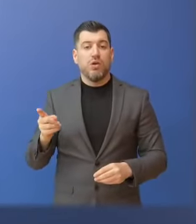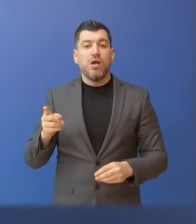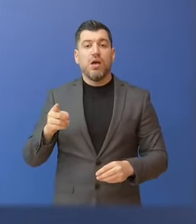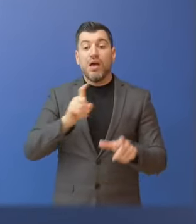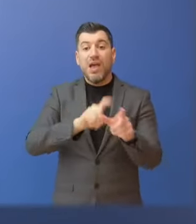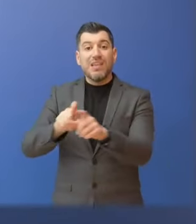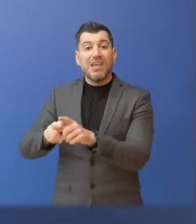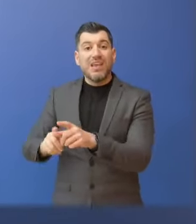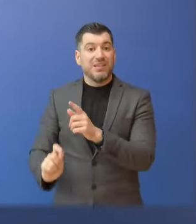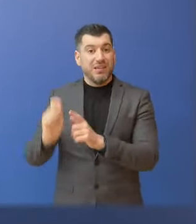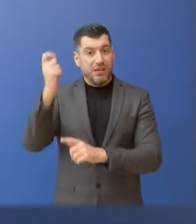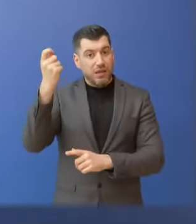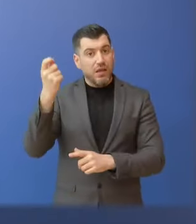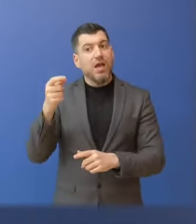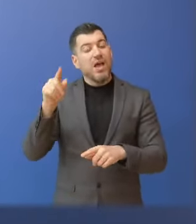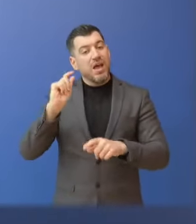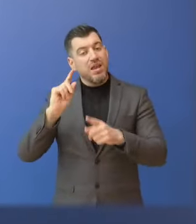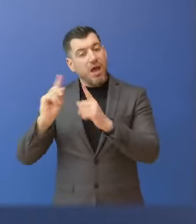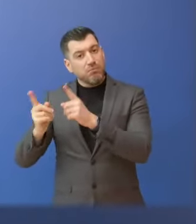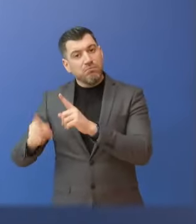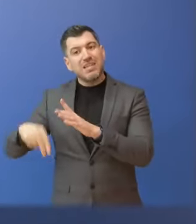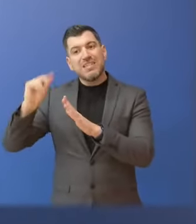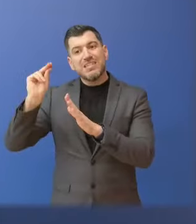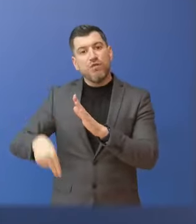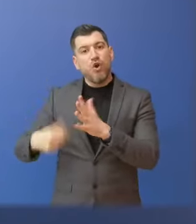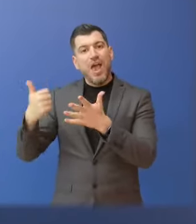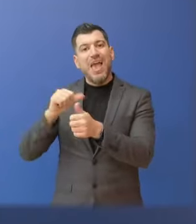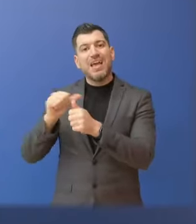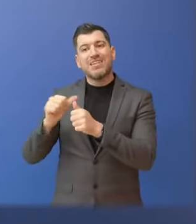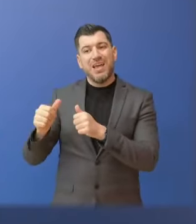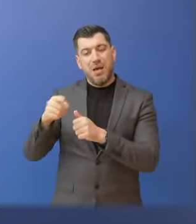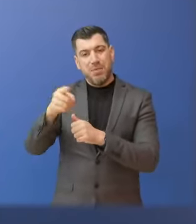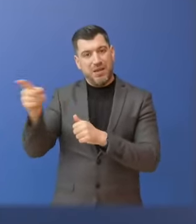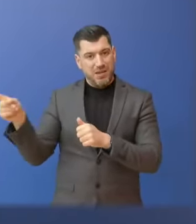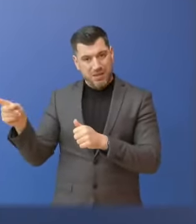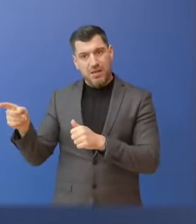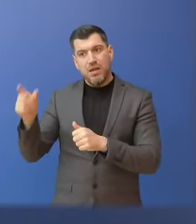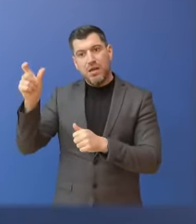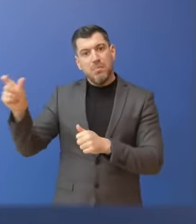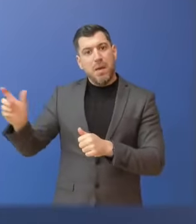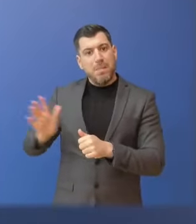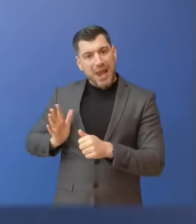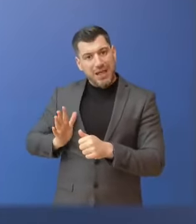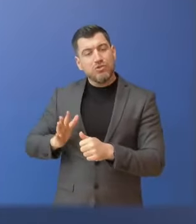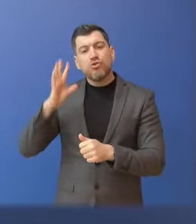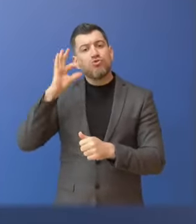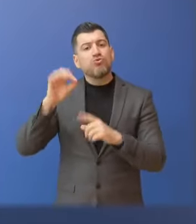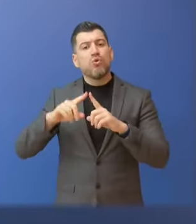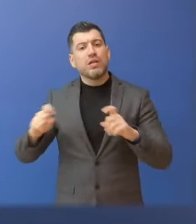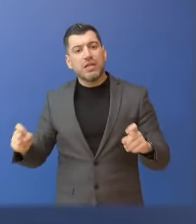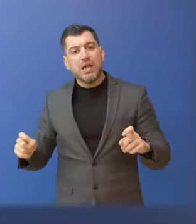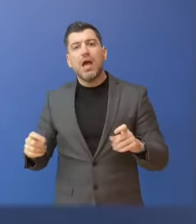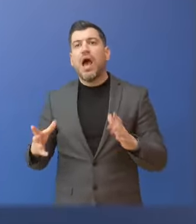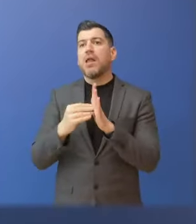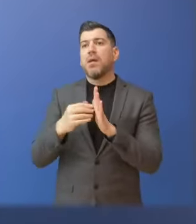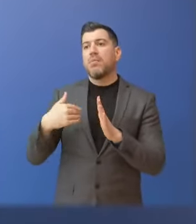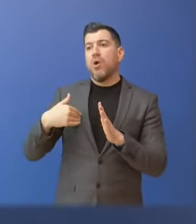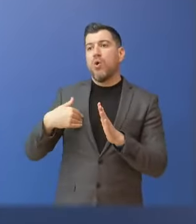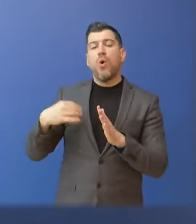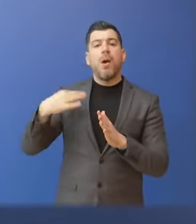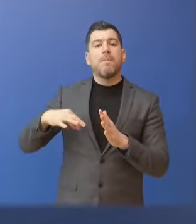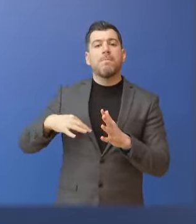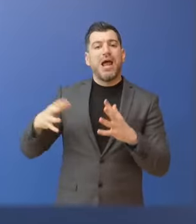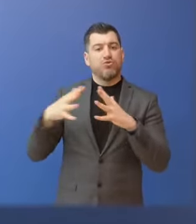ενέργειας και συμβόλαια τουλάχιστον εξάμηνης διάρκειας ως μικτά προϊόντα νοούνται αυτά που συνδυάζουν